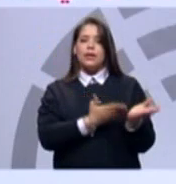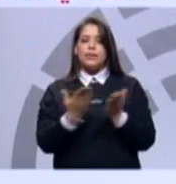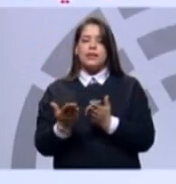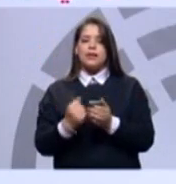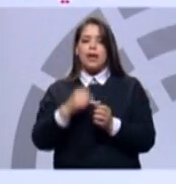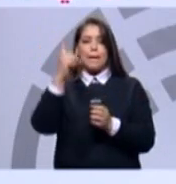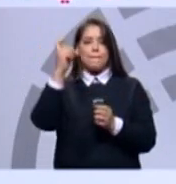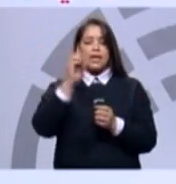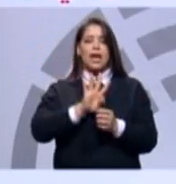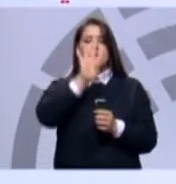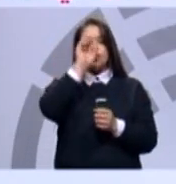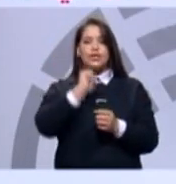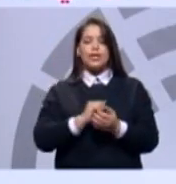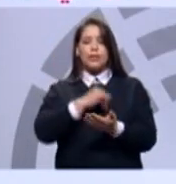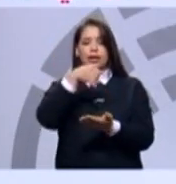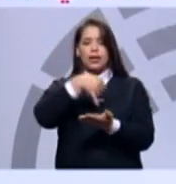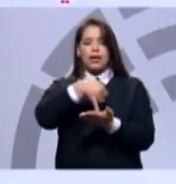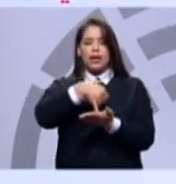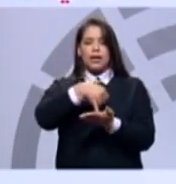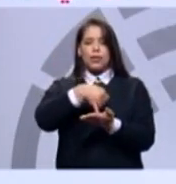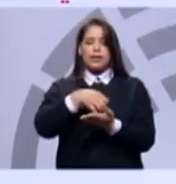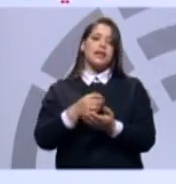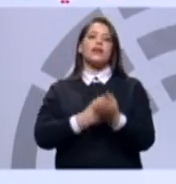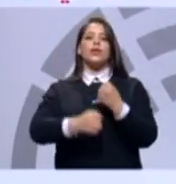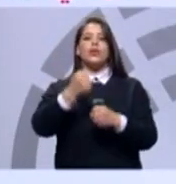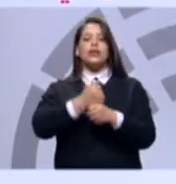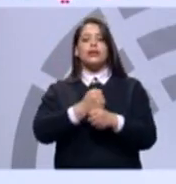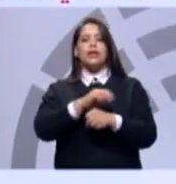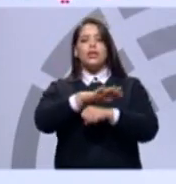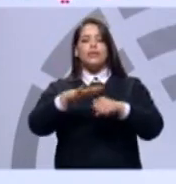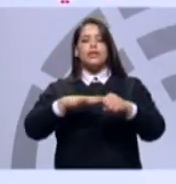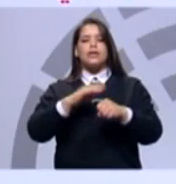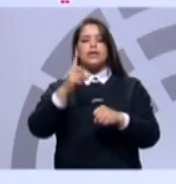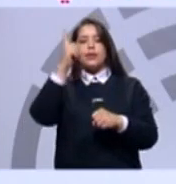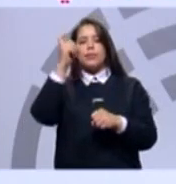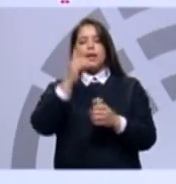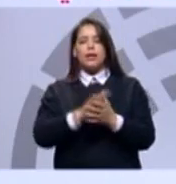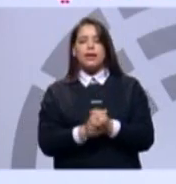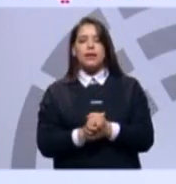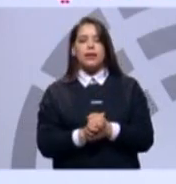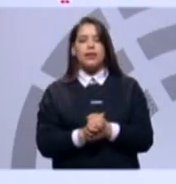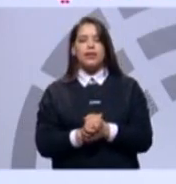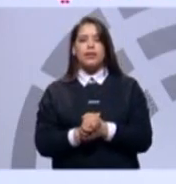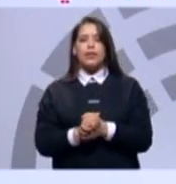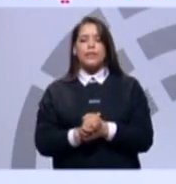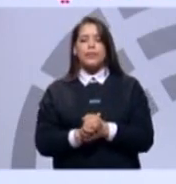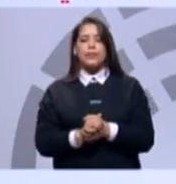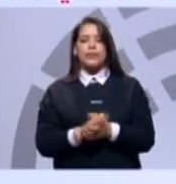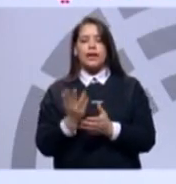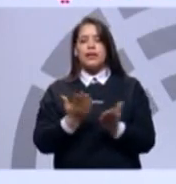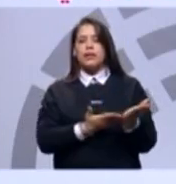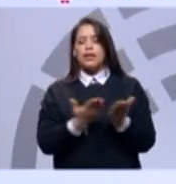مياه الشمال الى الوسط واحداثي بحيرات مائيه بوادي سرور لتغذيه